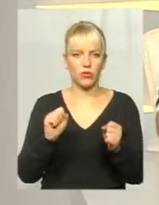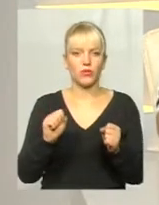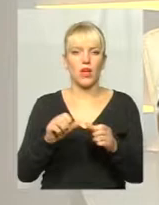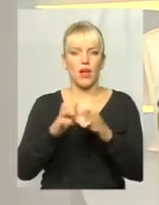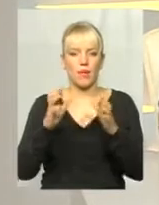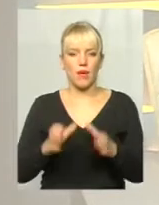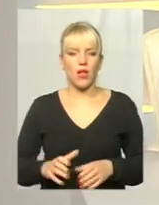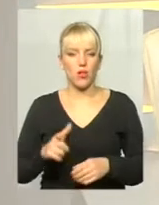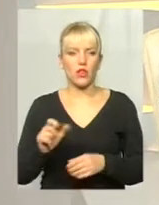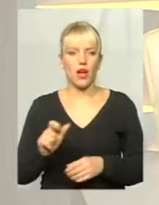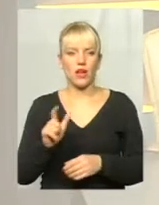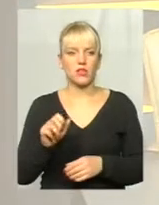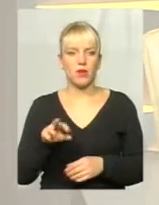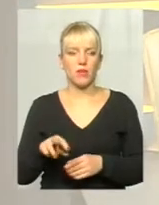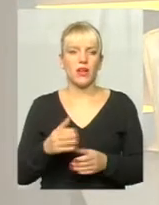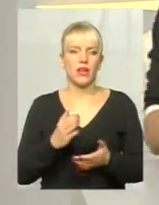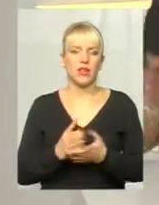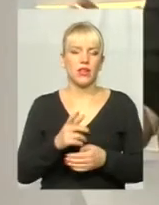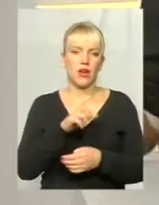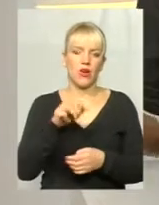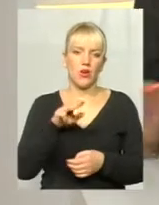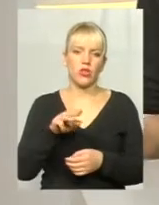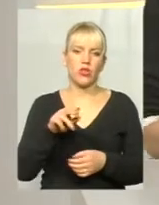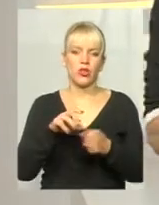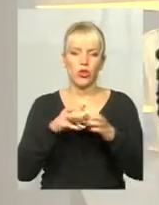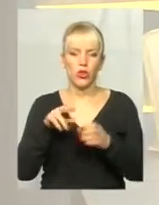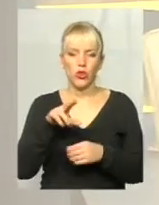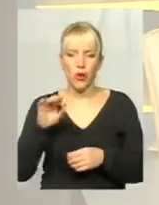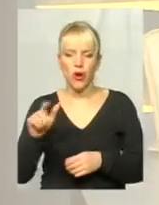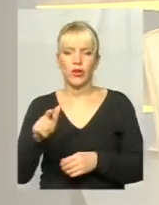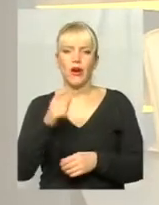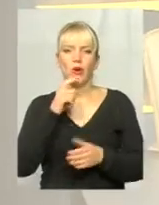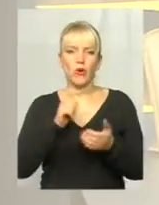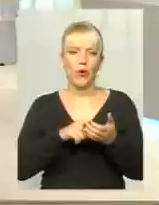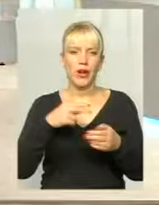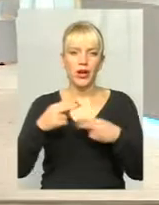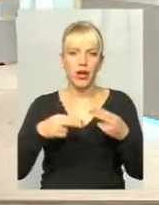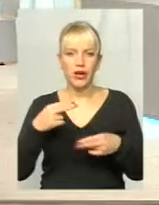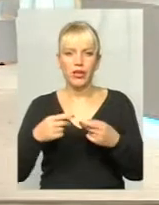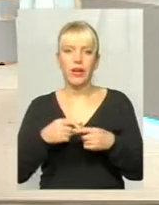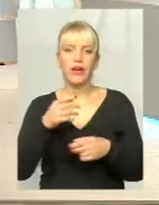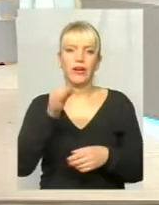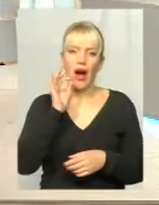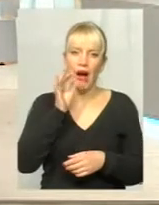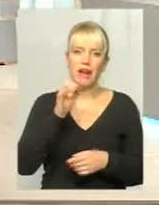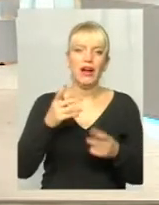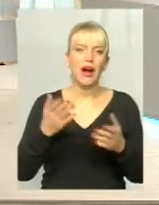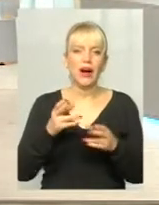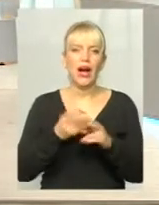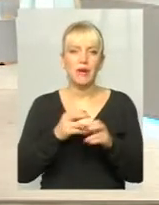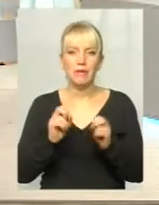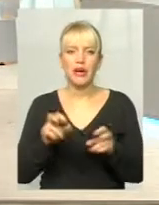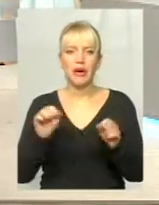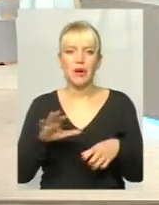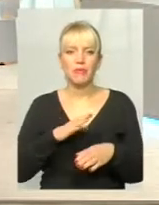зі скрапленим газом. Маємо хот-доги, кури-гриль, кава і так далі. Наскільки, яка небезпека може бути для